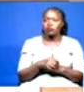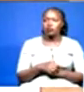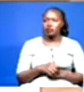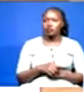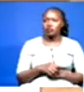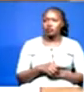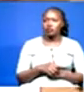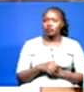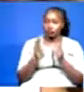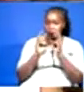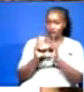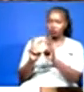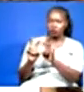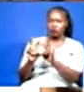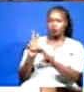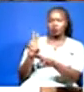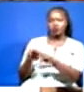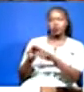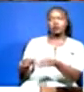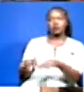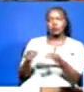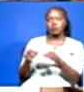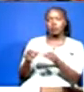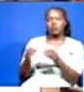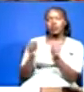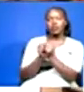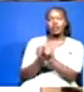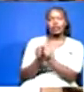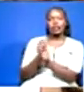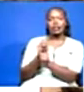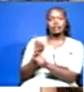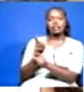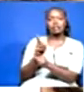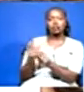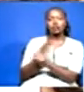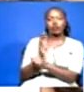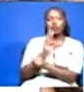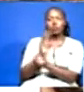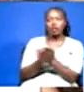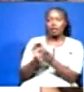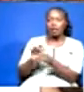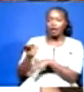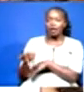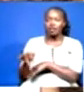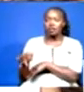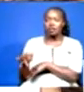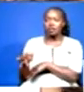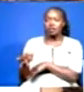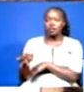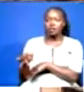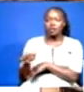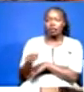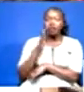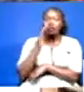Gubal Halake ameketi akisubiri mtungi wake wa lita 10 ujae maji. Hapo awali, ajuza huyu mwenye umri wa